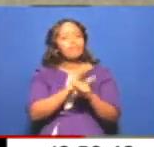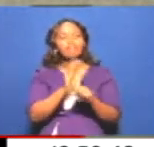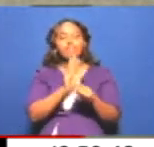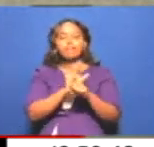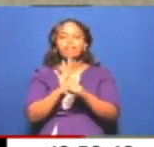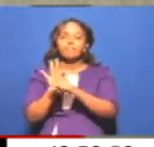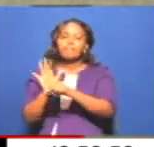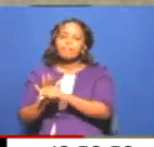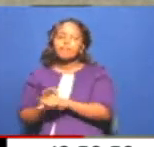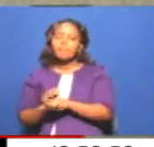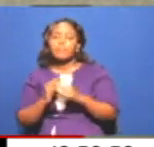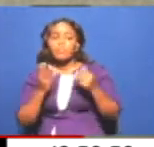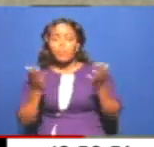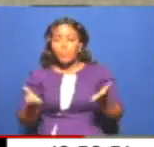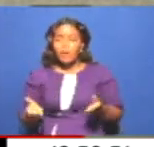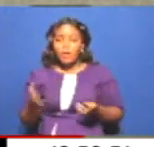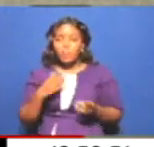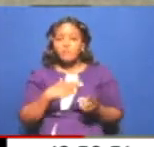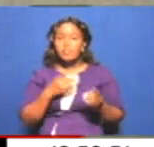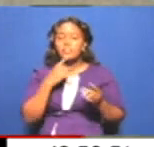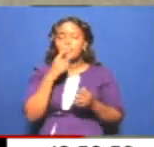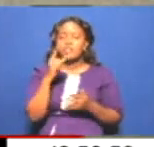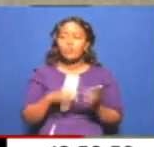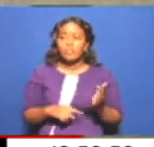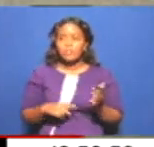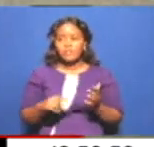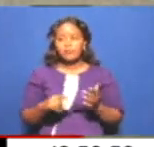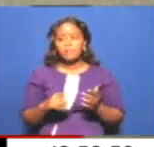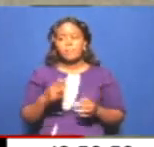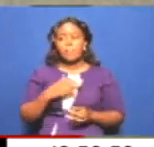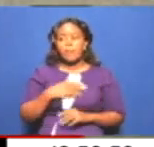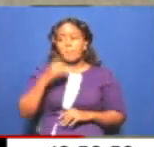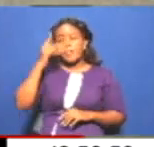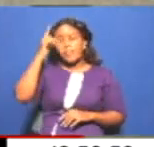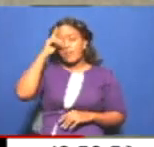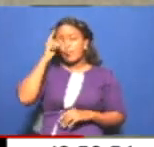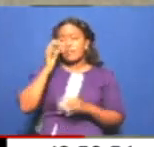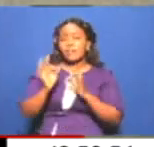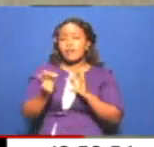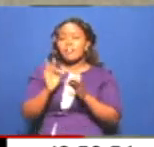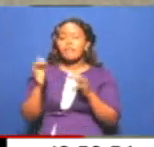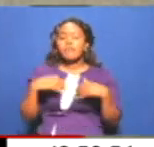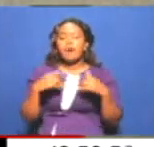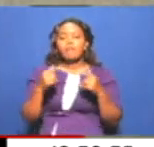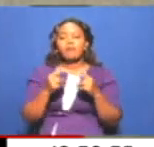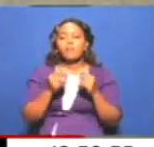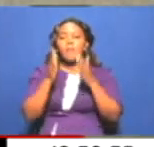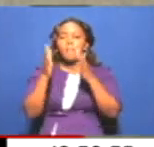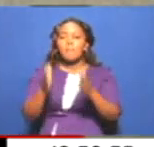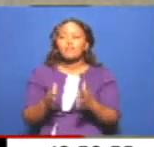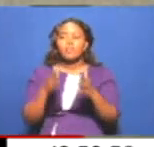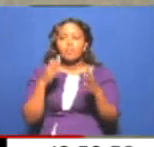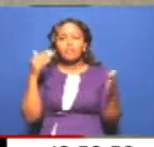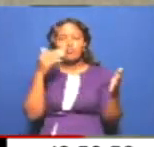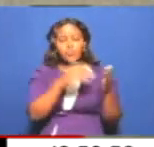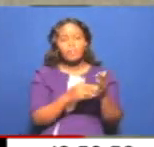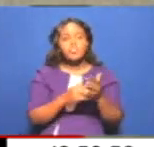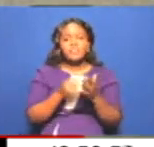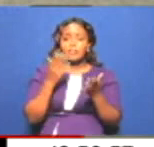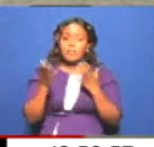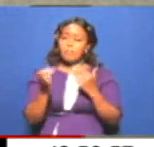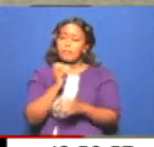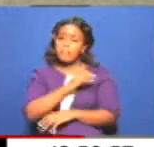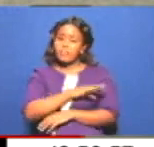Kwa hivyo naweza tu kusema maoni yangu, ninaona kwamba kama kuna mtu anampinga ile upinzani mbaya, ni kwamba kuna hofia ya kwamba sasa